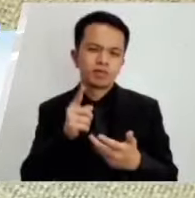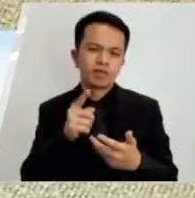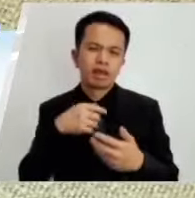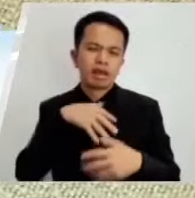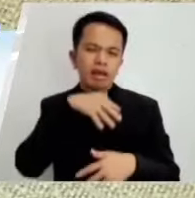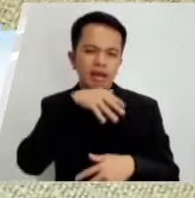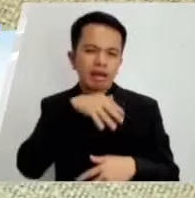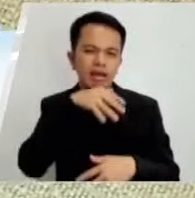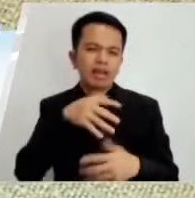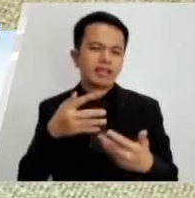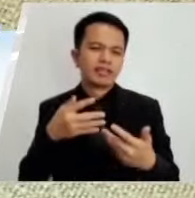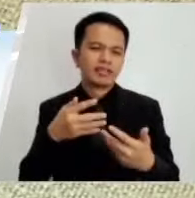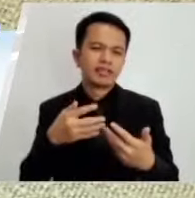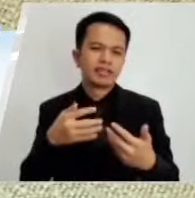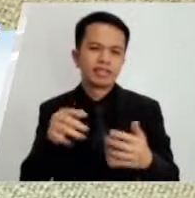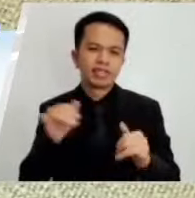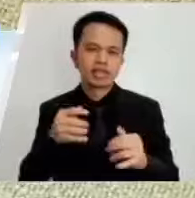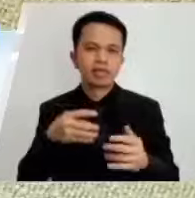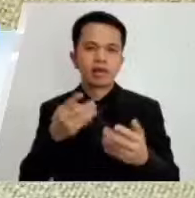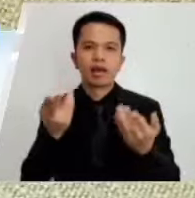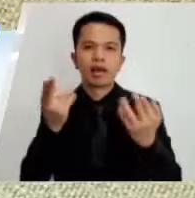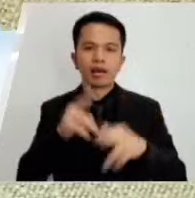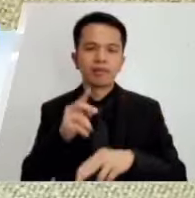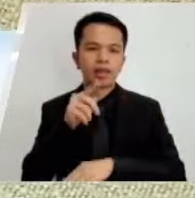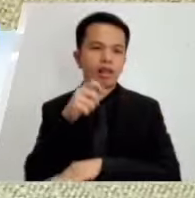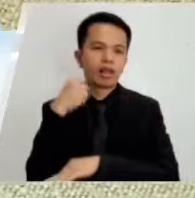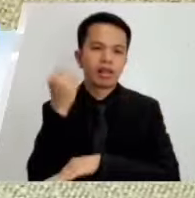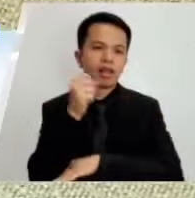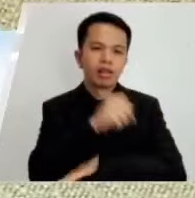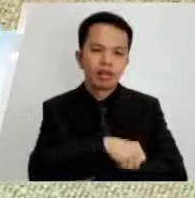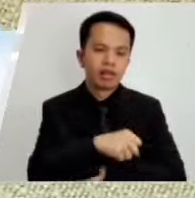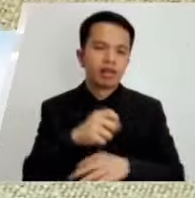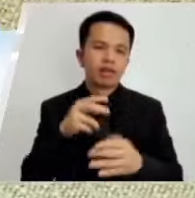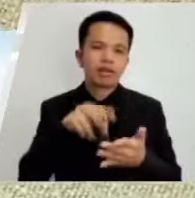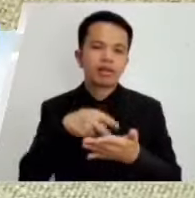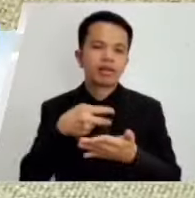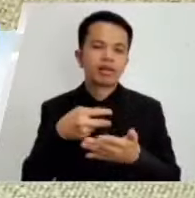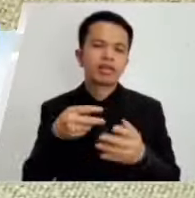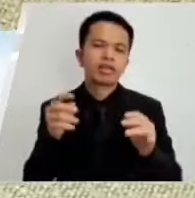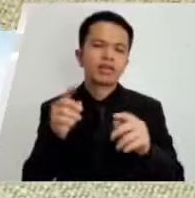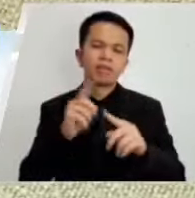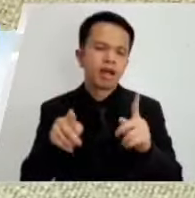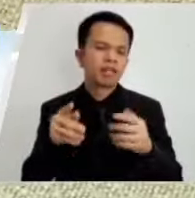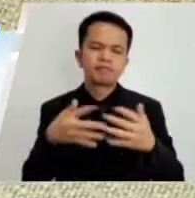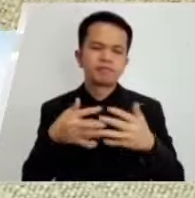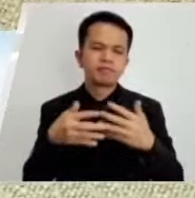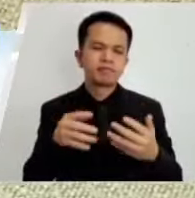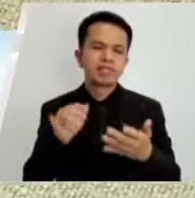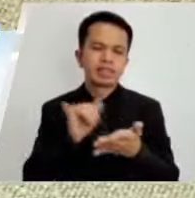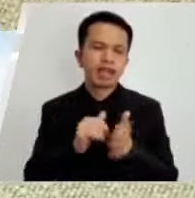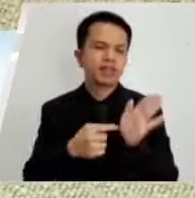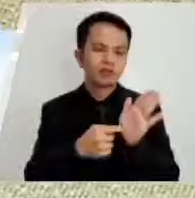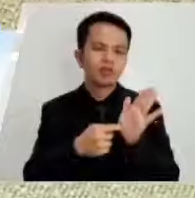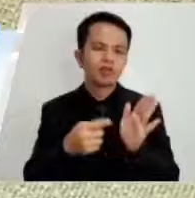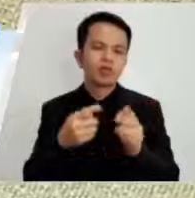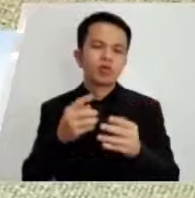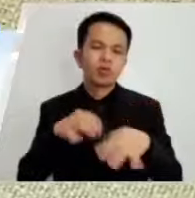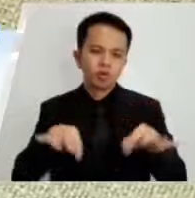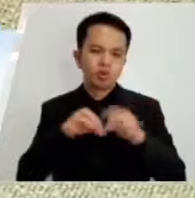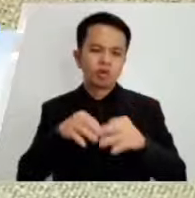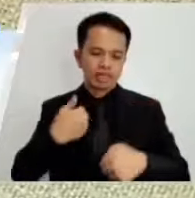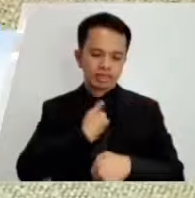boga, nahimatay pa ako sa sobrang pagod. But it also kind of goes back to how you should again take care of yourself. I love